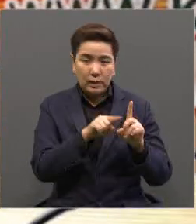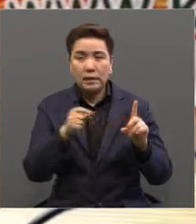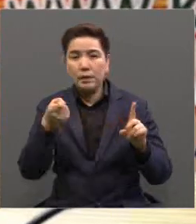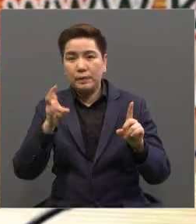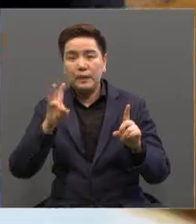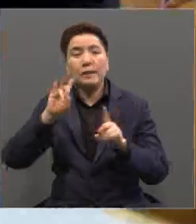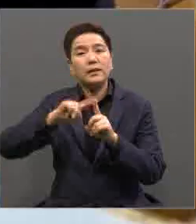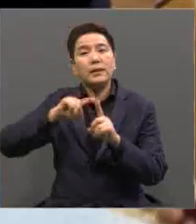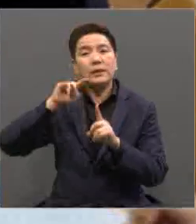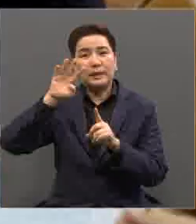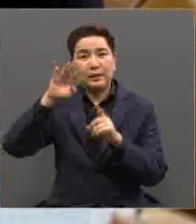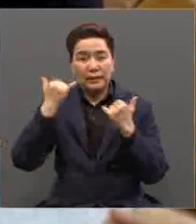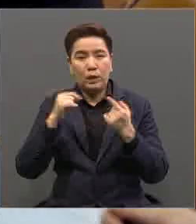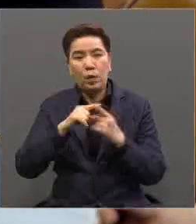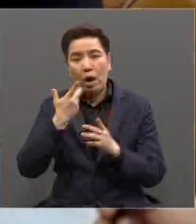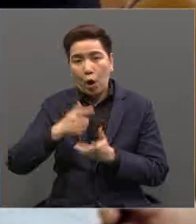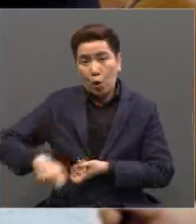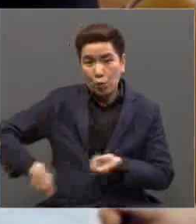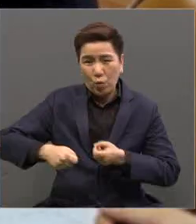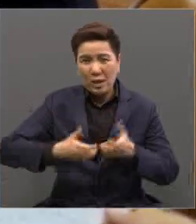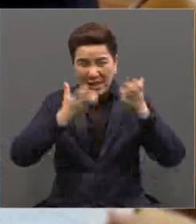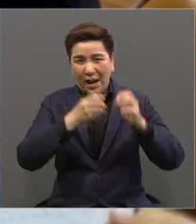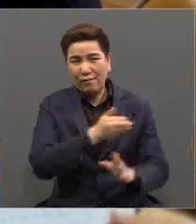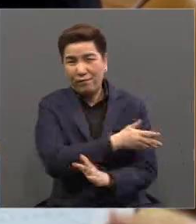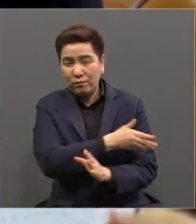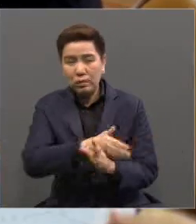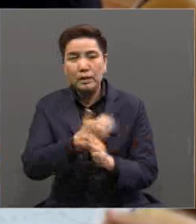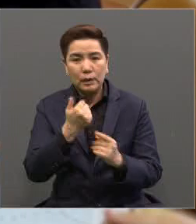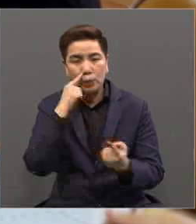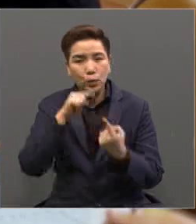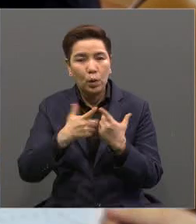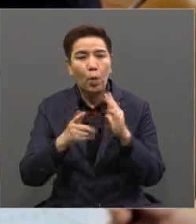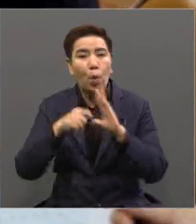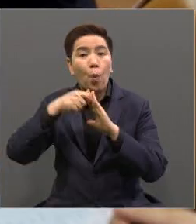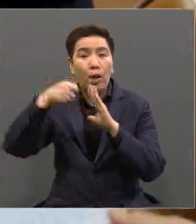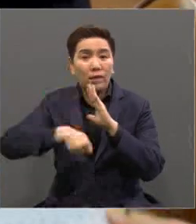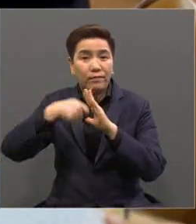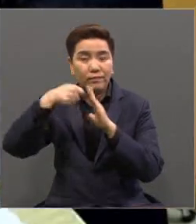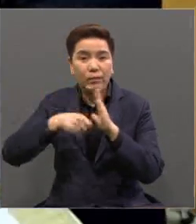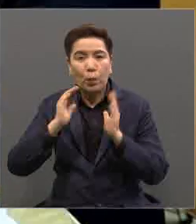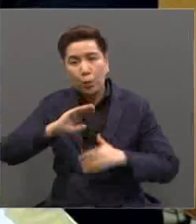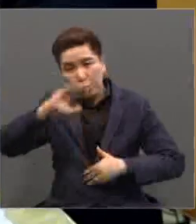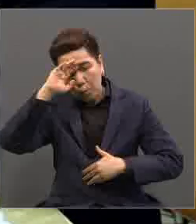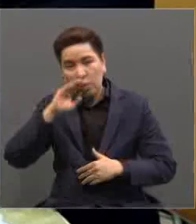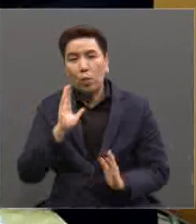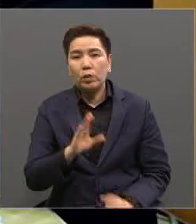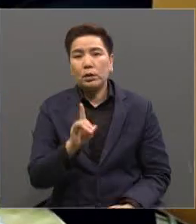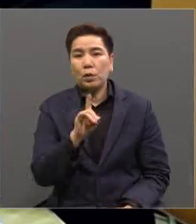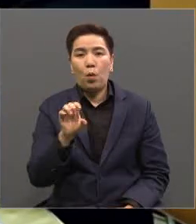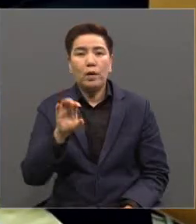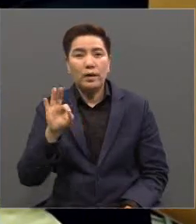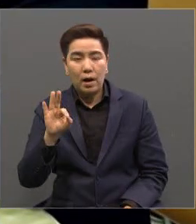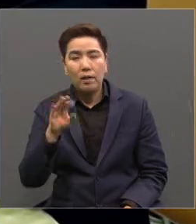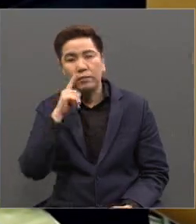เมษายน 7วันที่มีการเล่นสงกรานต์กันหนักๆนะครับในพื้นที่นครราชสีมามีผู้ป่วย 109คนครับ